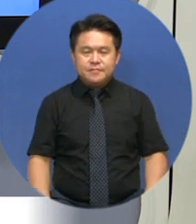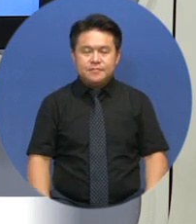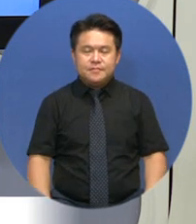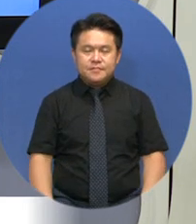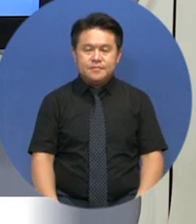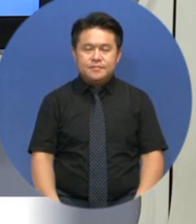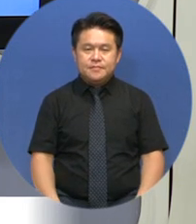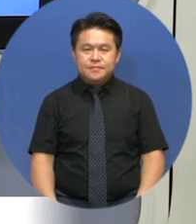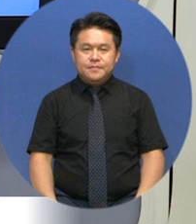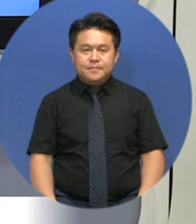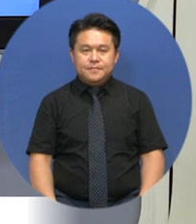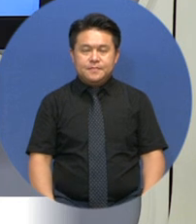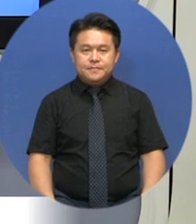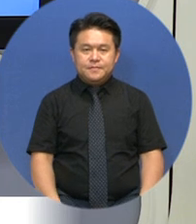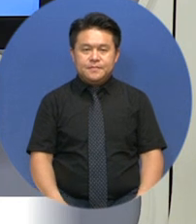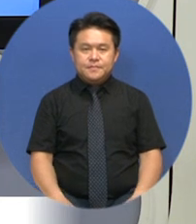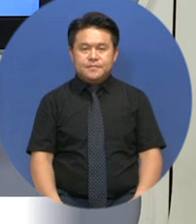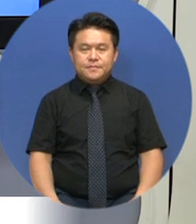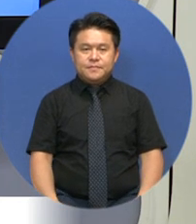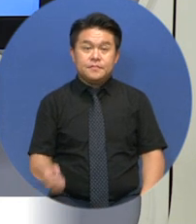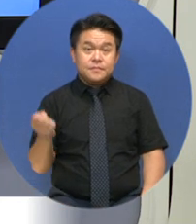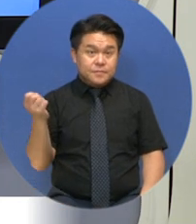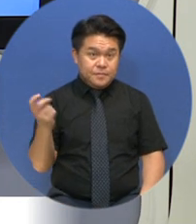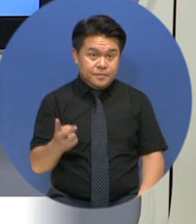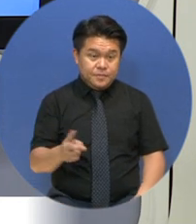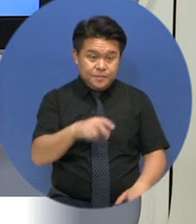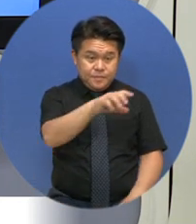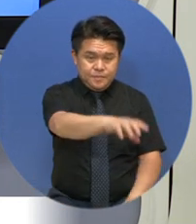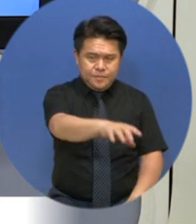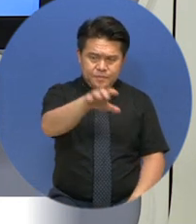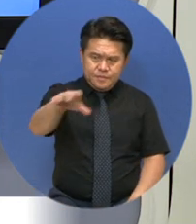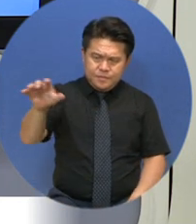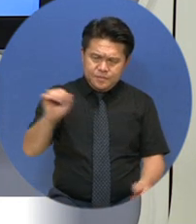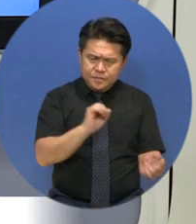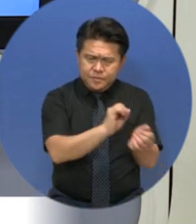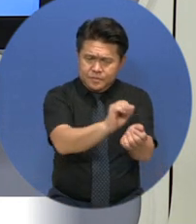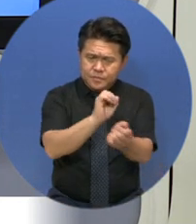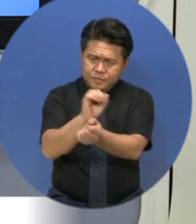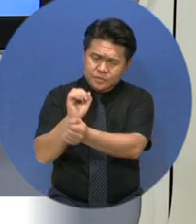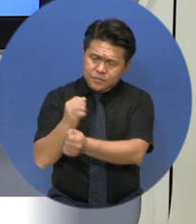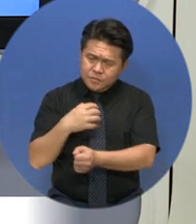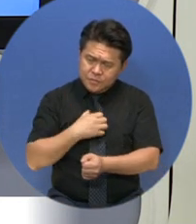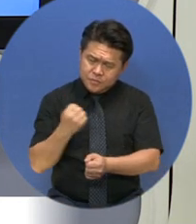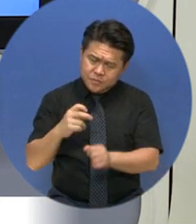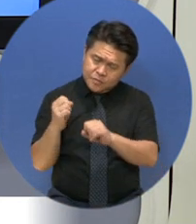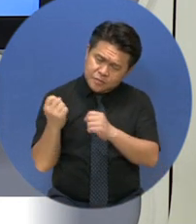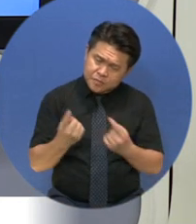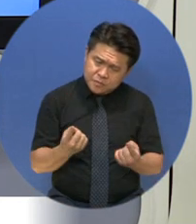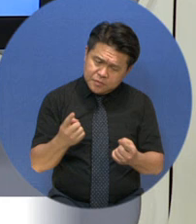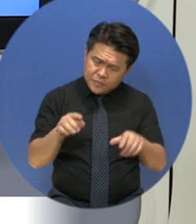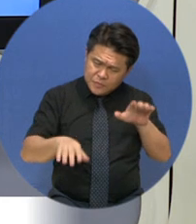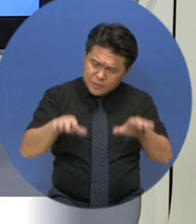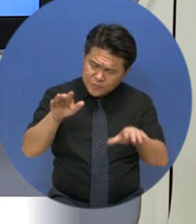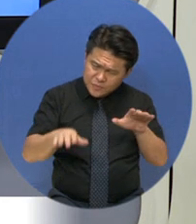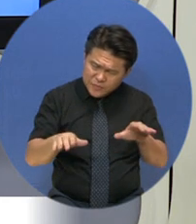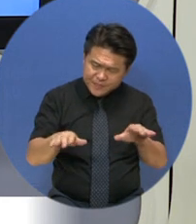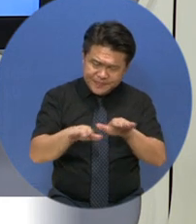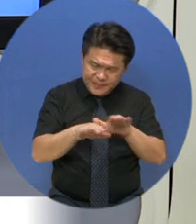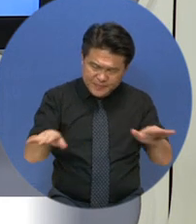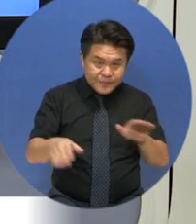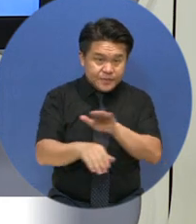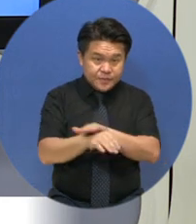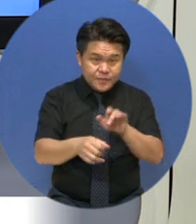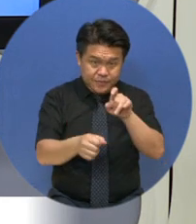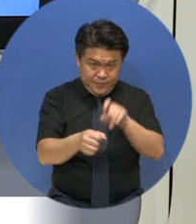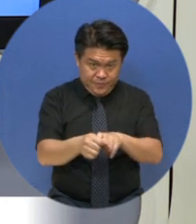19일 밝혔습니다 또한 지역간 감염 확산 가능성 과 할인 혜택의 지역간 형평성 등을 고려해